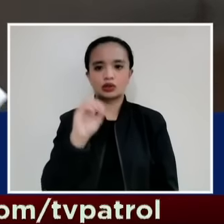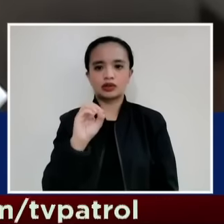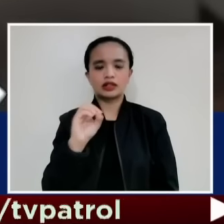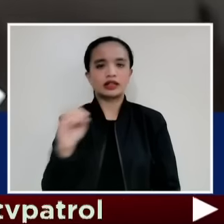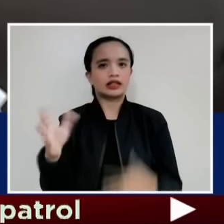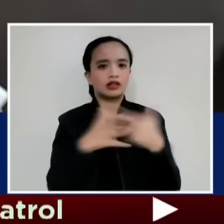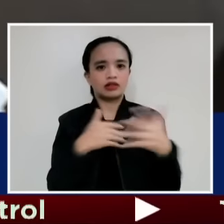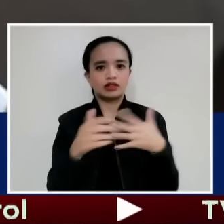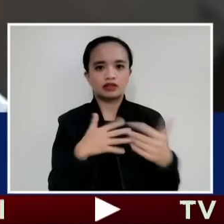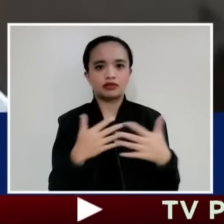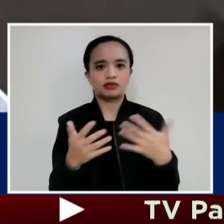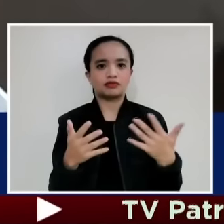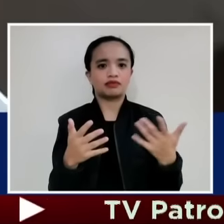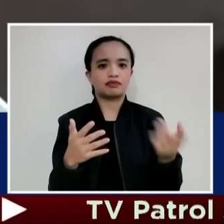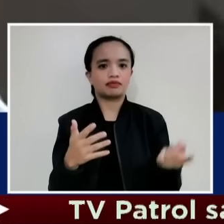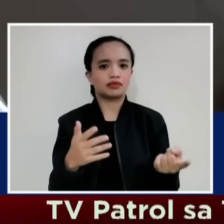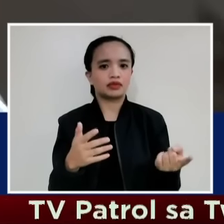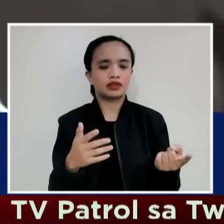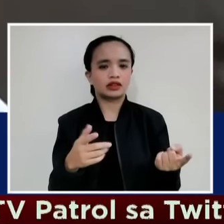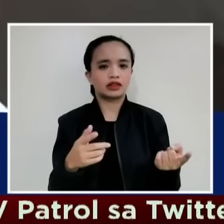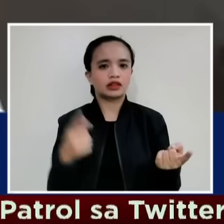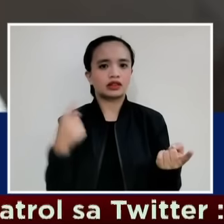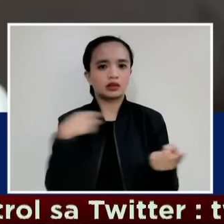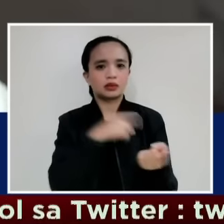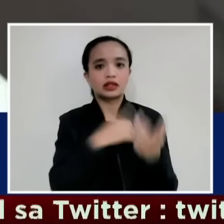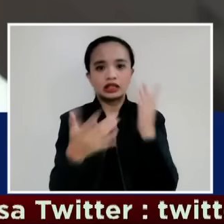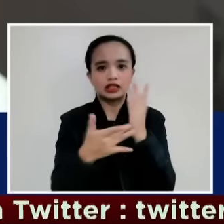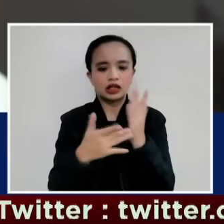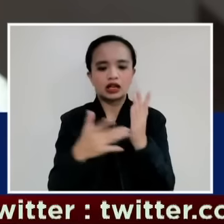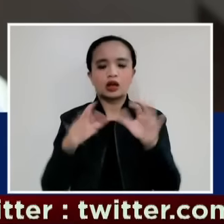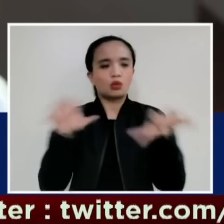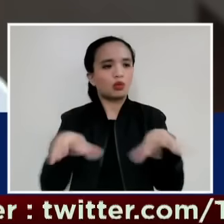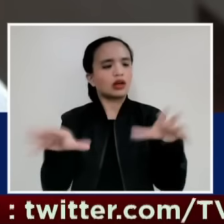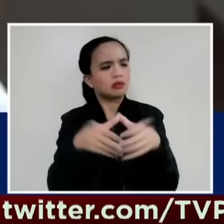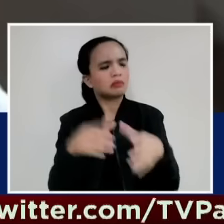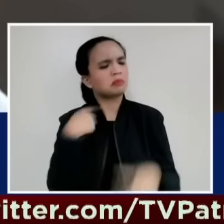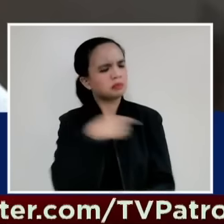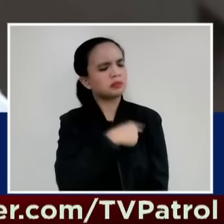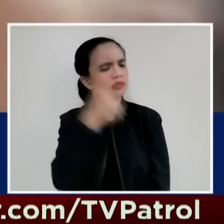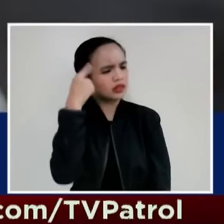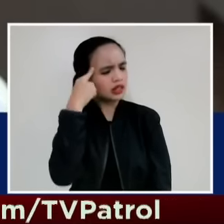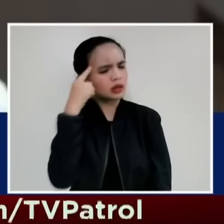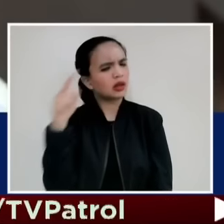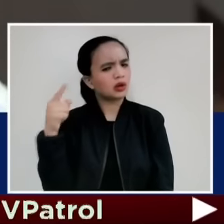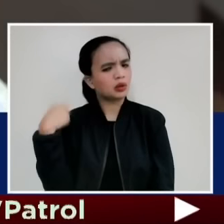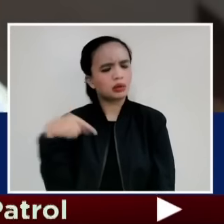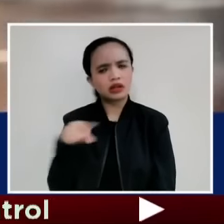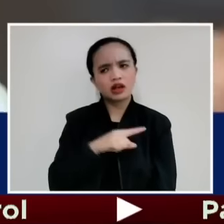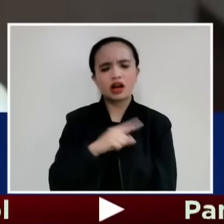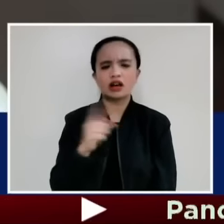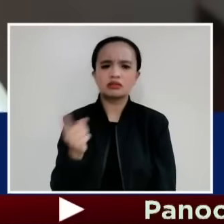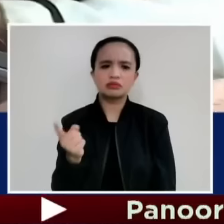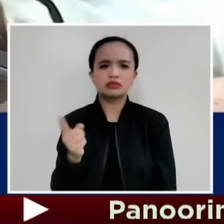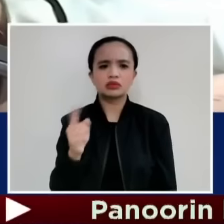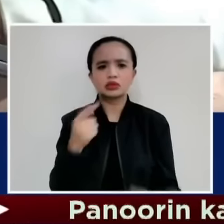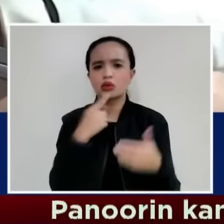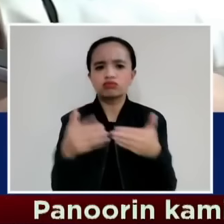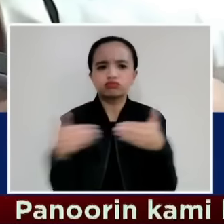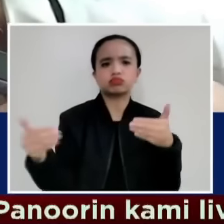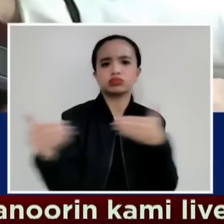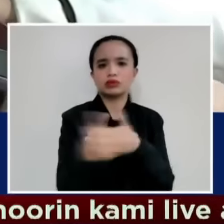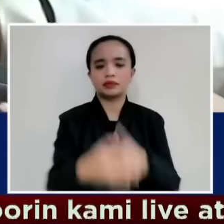Water, which na ako naging technical working group, I think we're already pretty much well advanced.